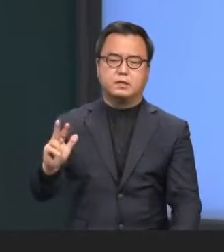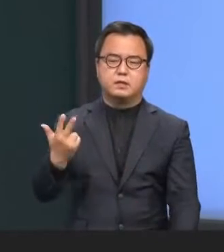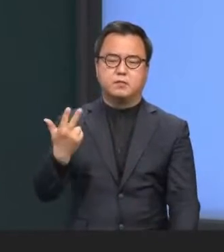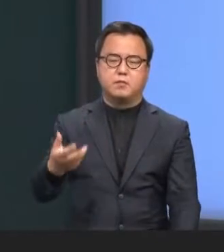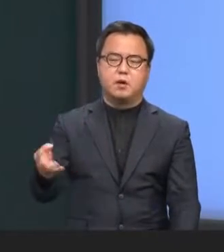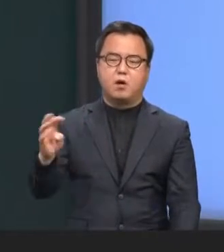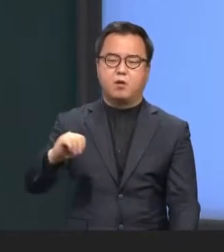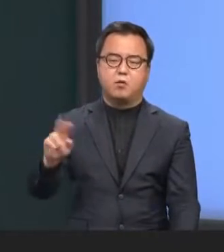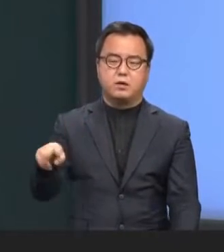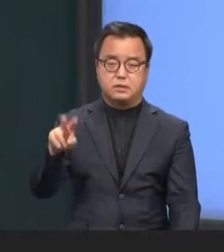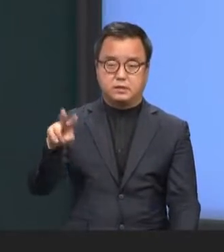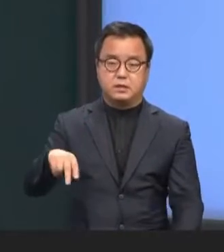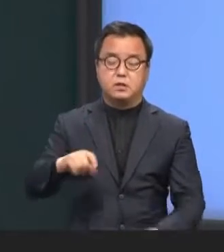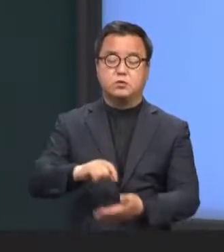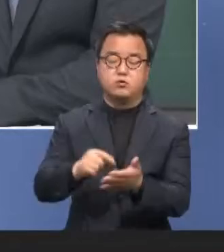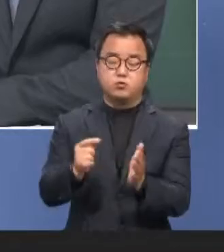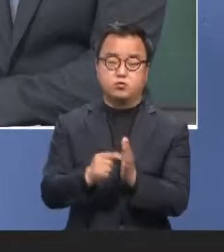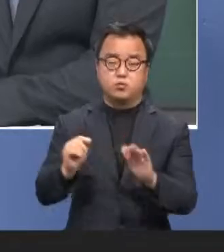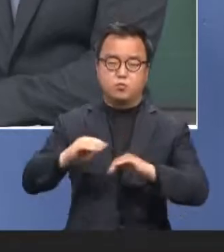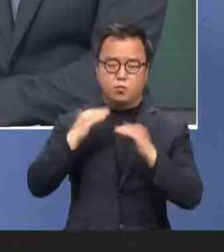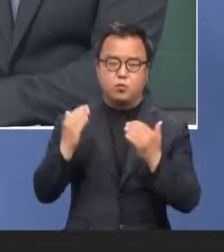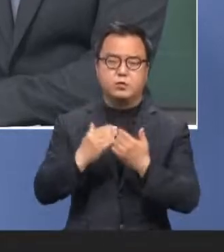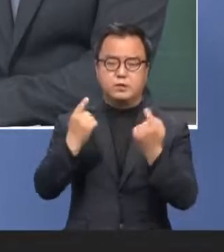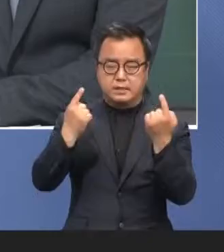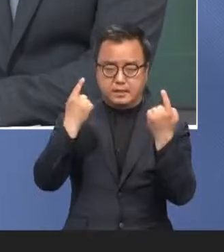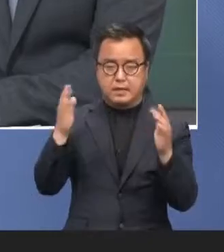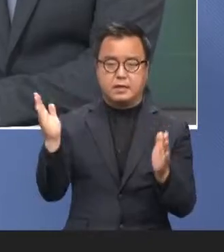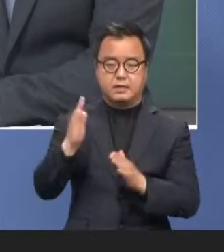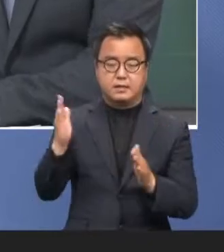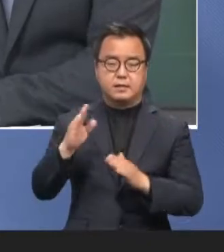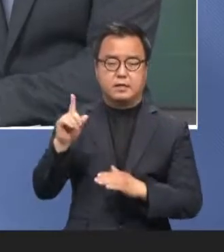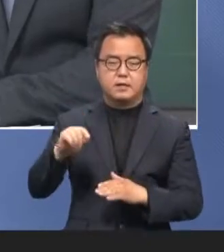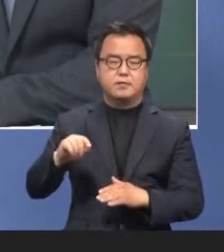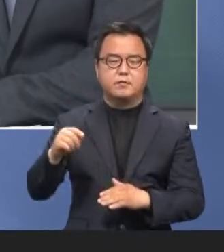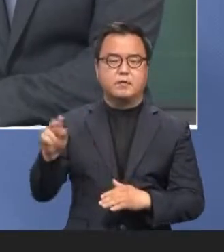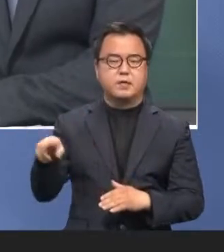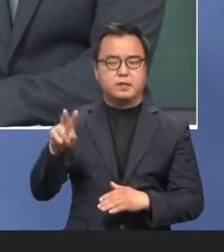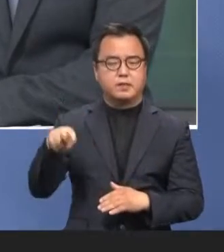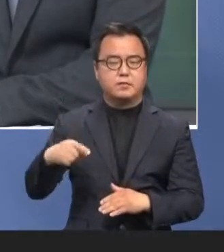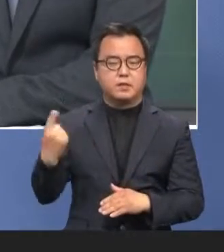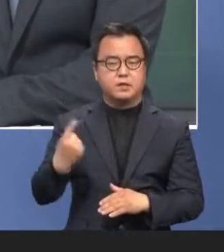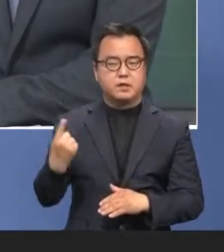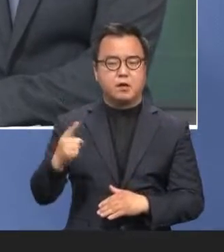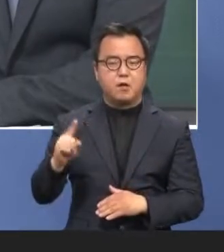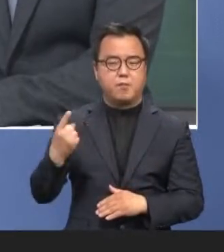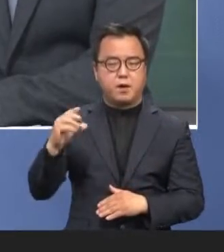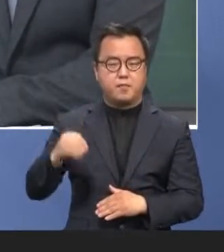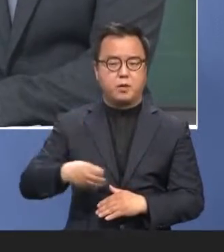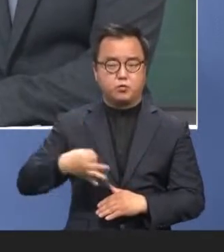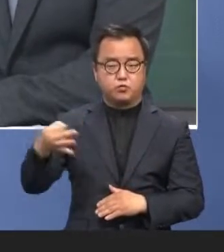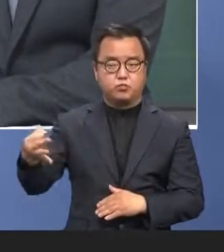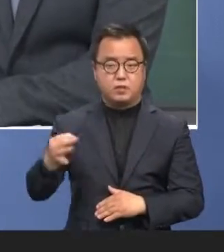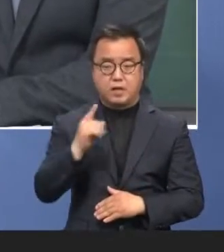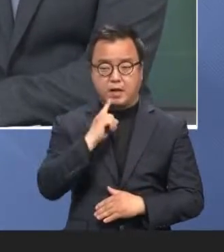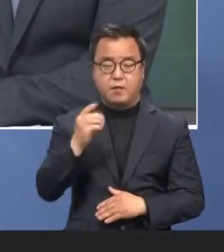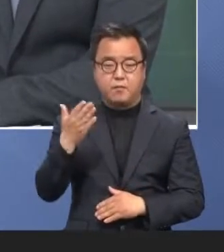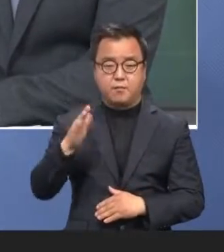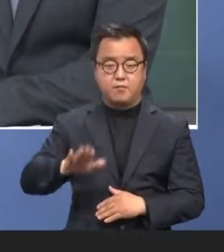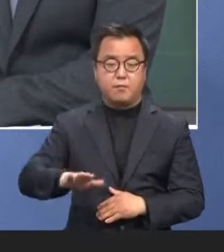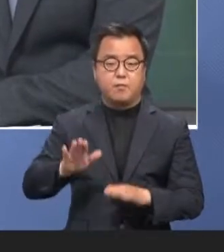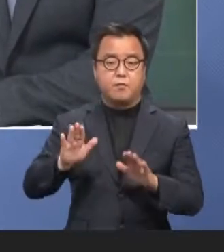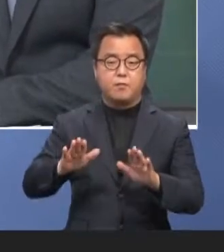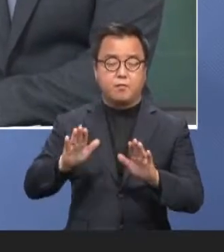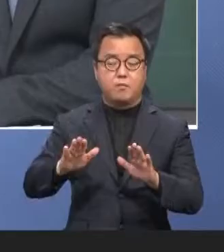예 학자금 대출이 있는 모든 대학생에게 1만 달러 우리 돈으로 1000 백만원 정도 주겠다는 건데 예 카존 아 장관도 이 대통령의